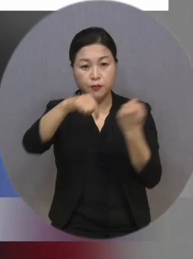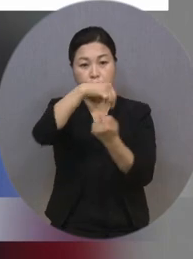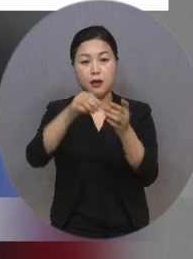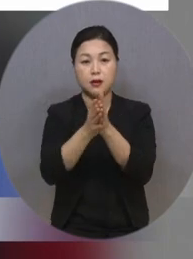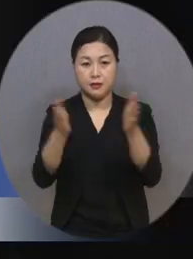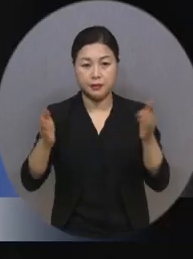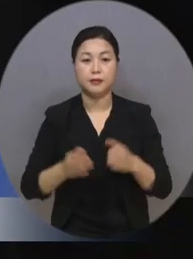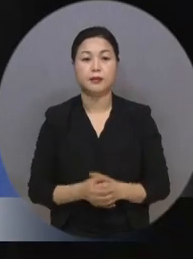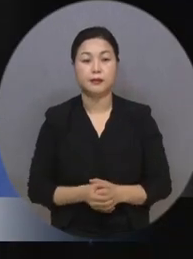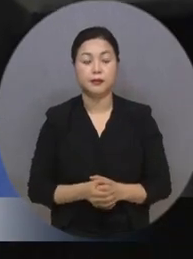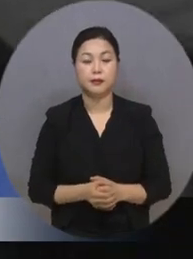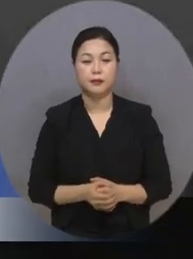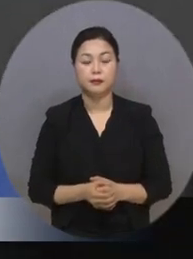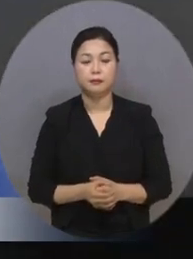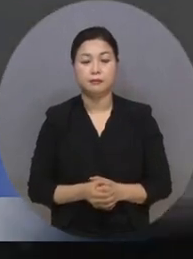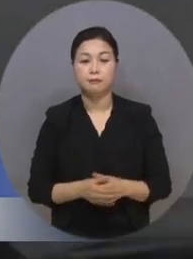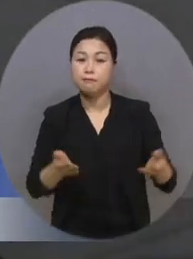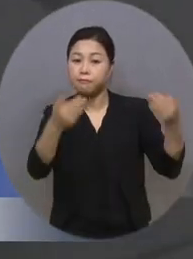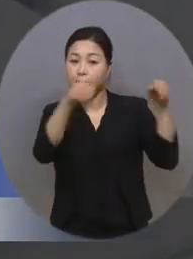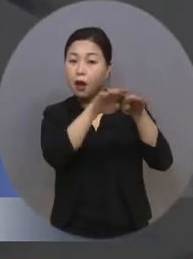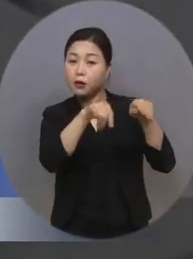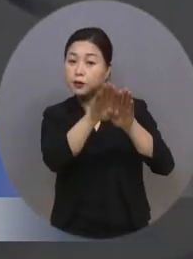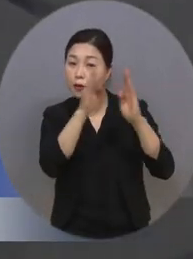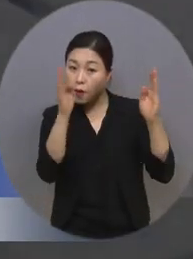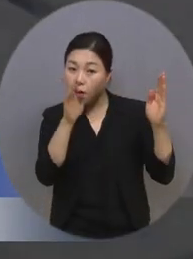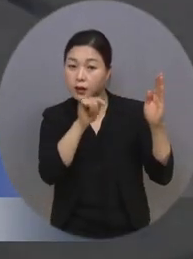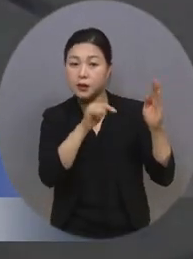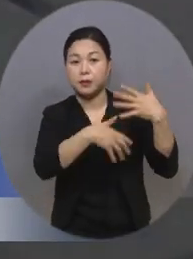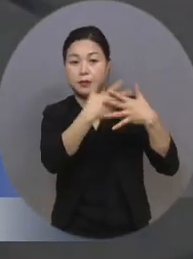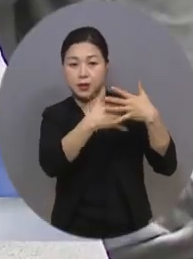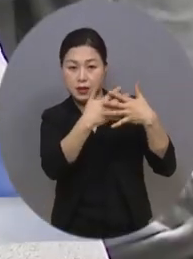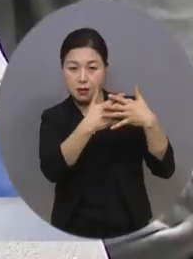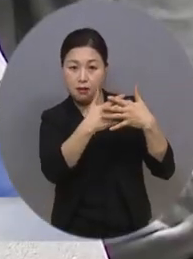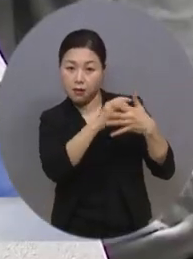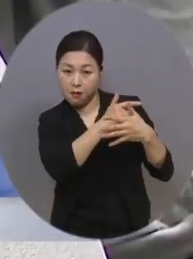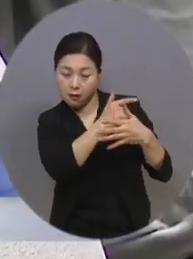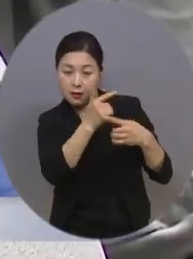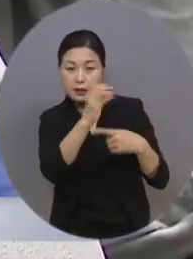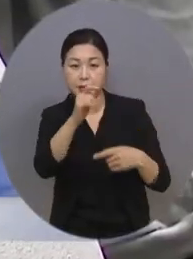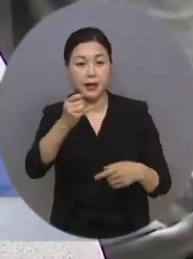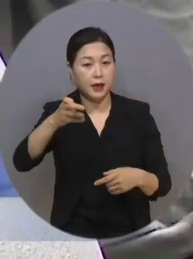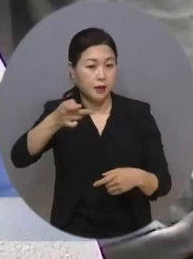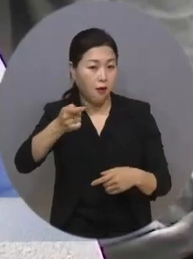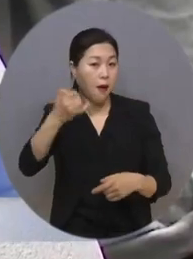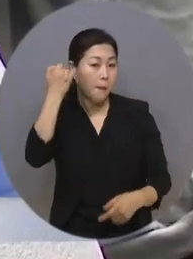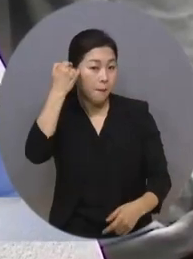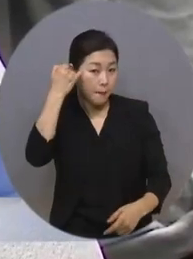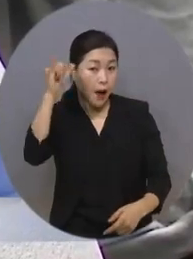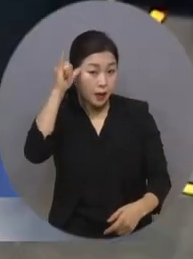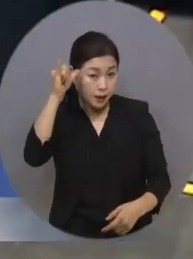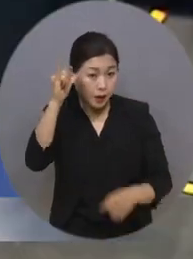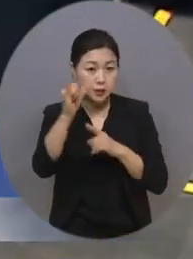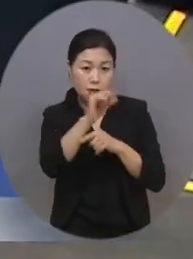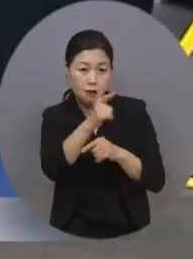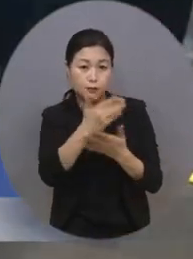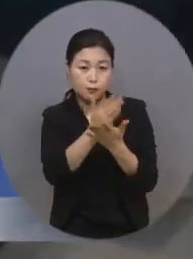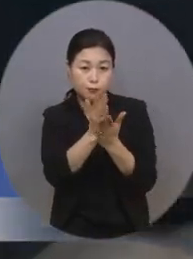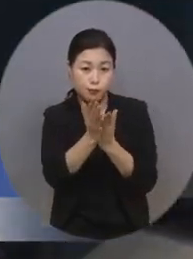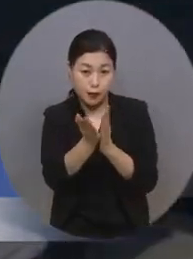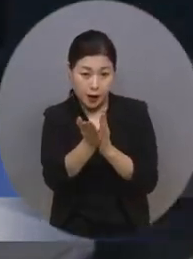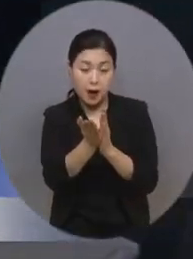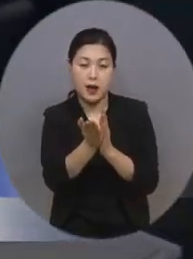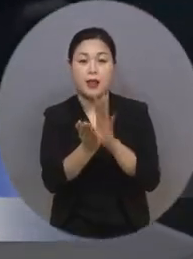들어갔는데요. 센터에서는 개소 후 미디어 콘텐츠와 빅데이터 인공지능 등 총 4개 분야의